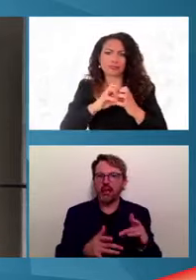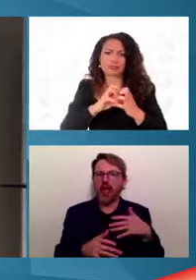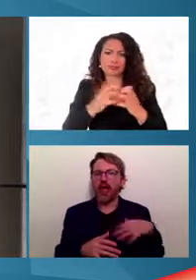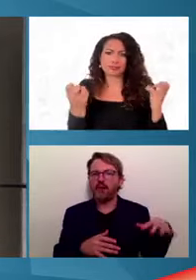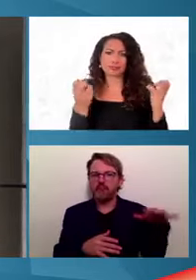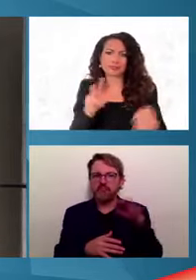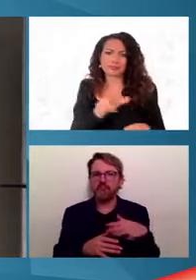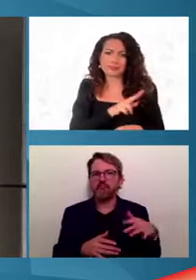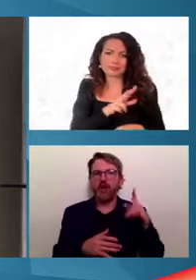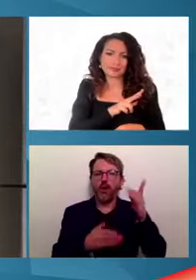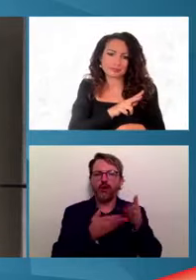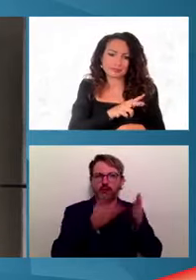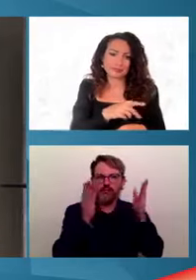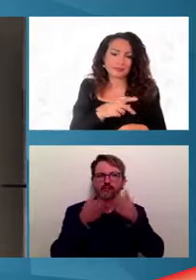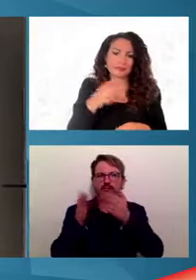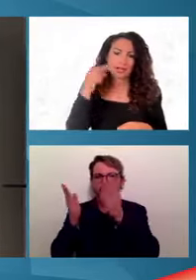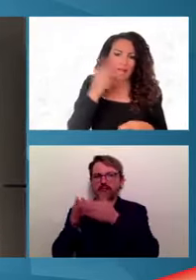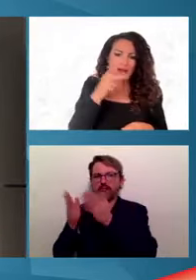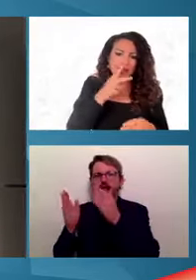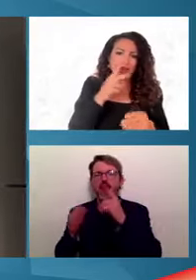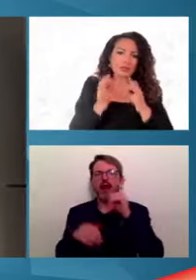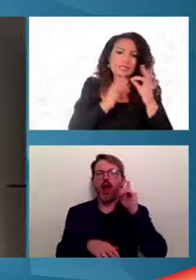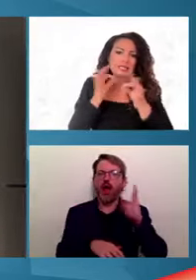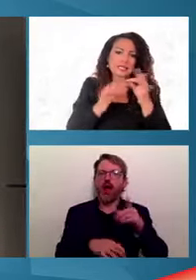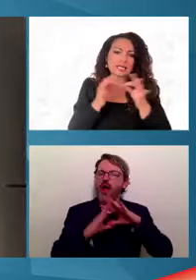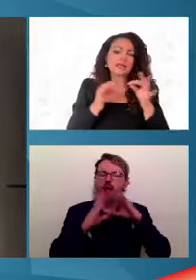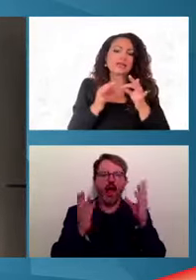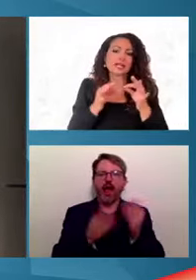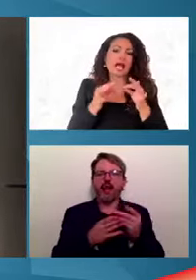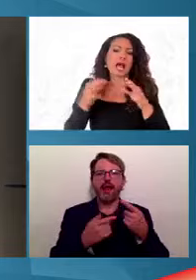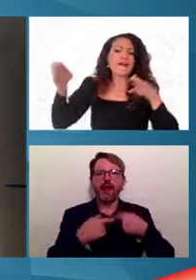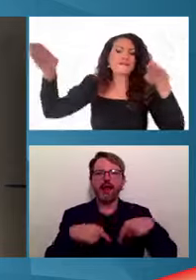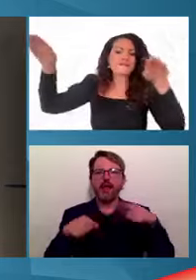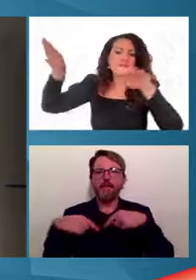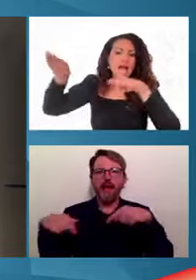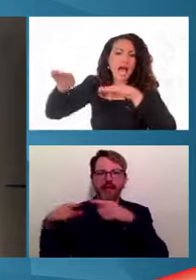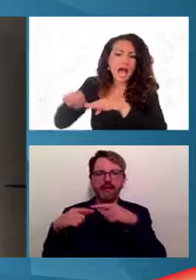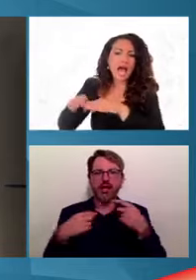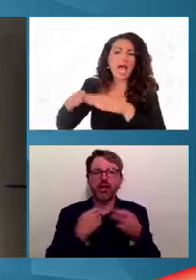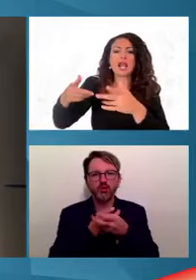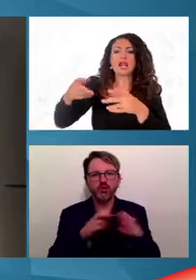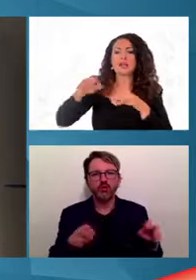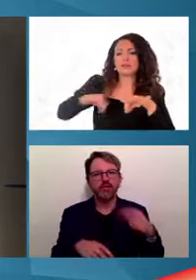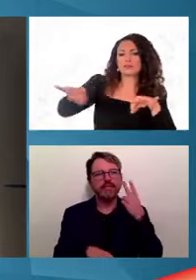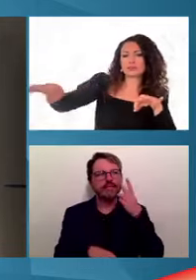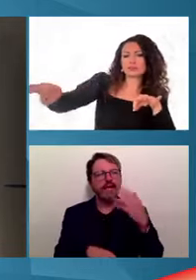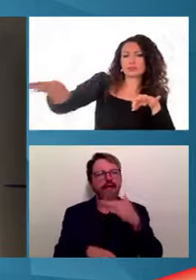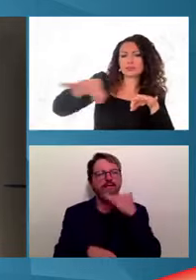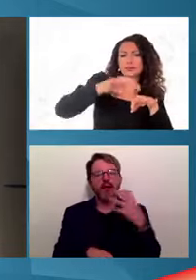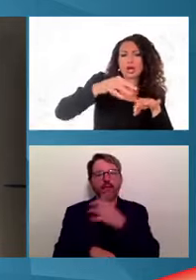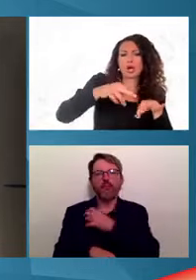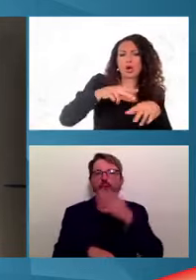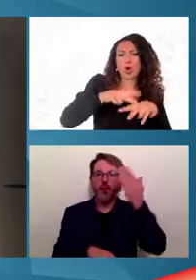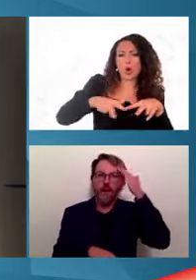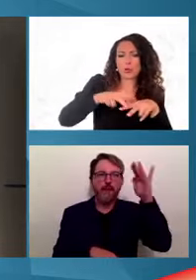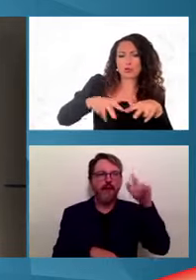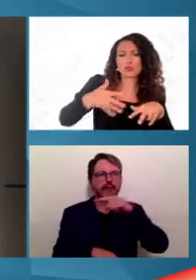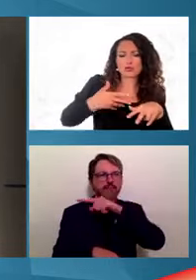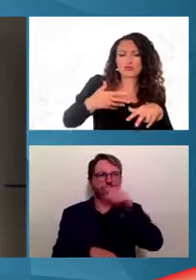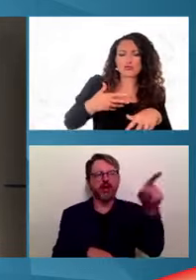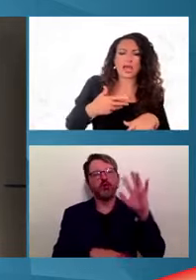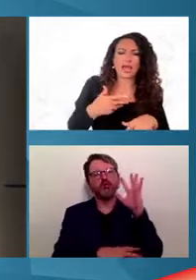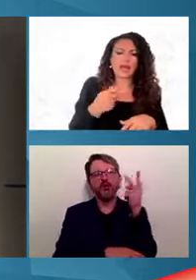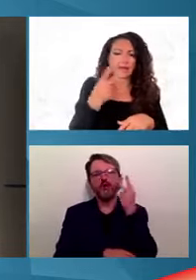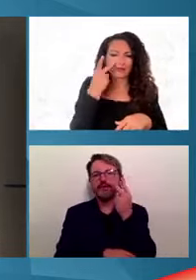Tälern, auch in allen Gemeinden Südtirols. Und ich sehe auch viele Bürgermeister. Es ist schön zu sehen, wie